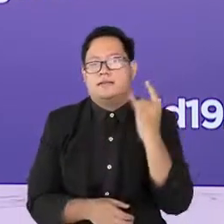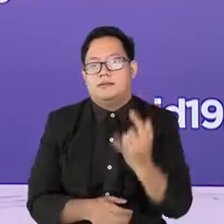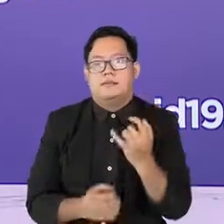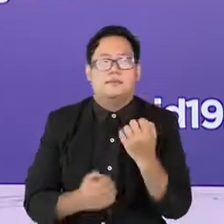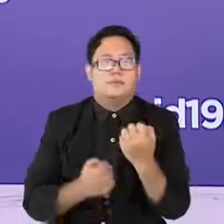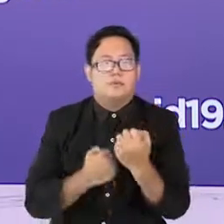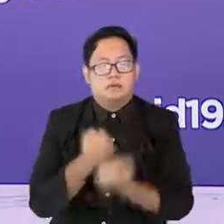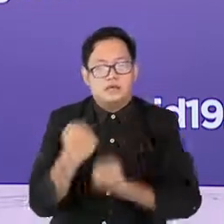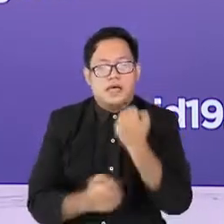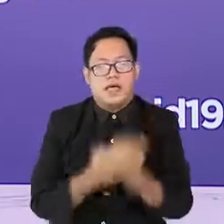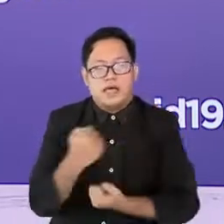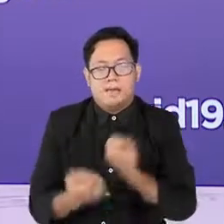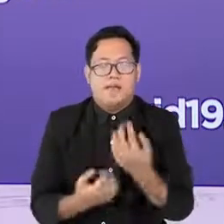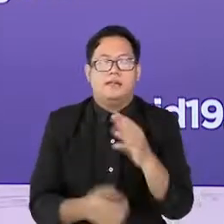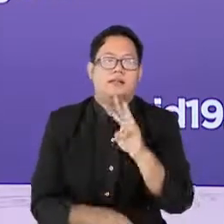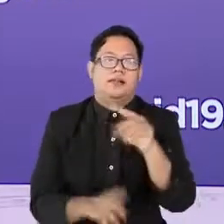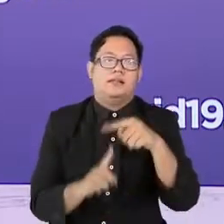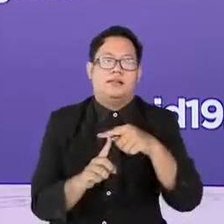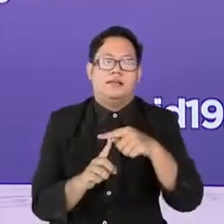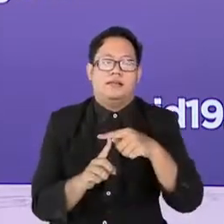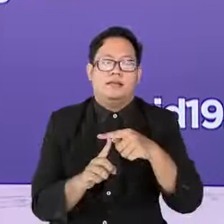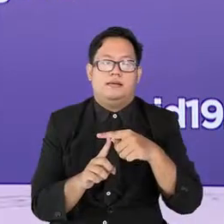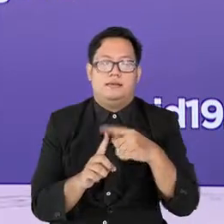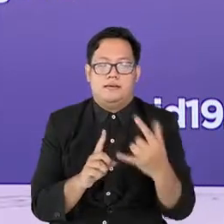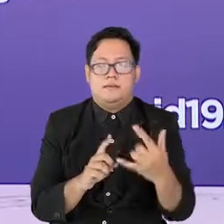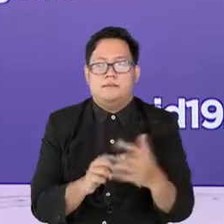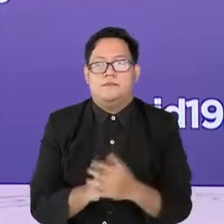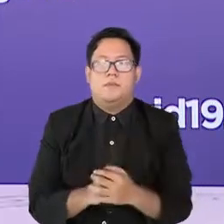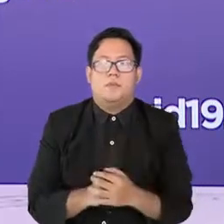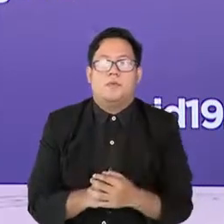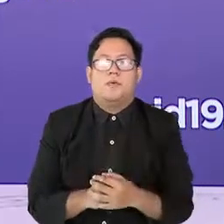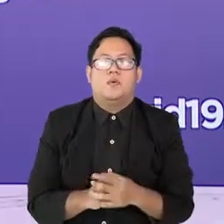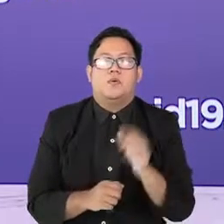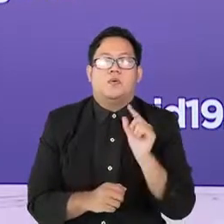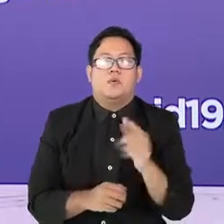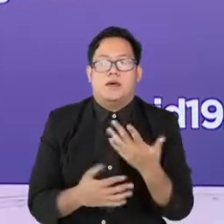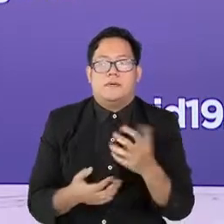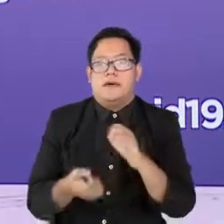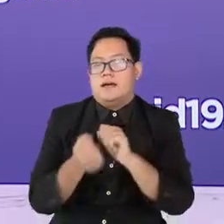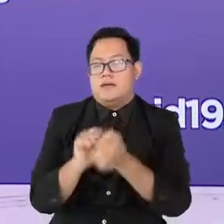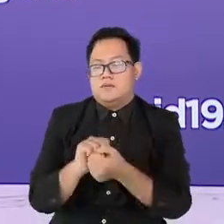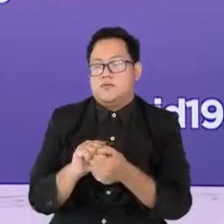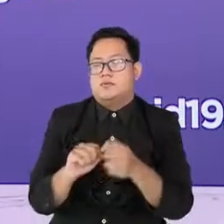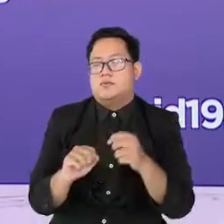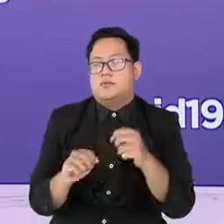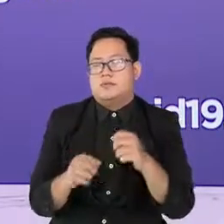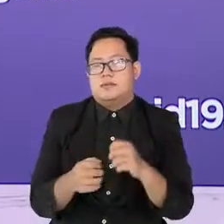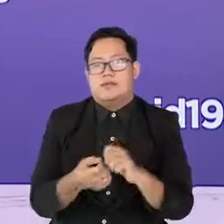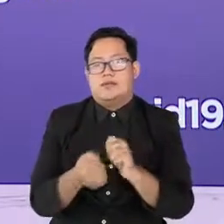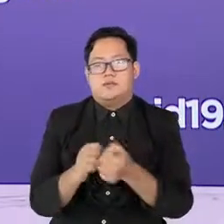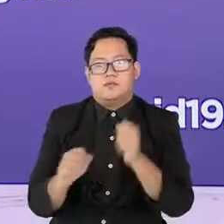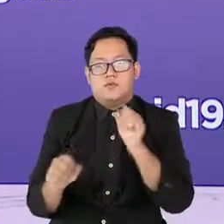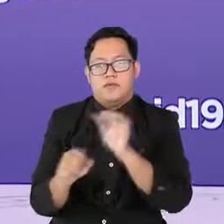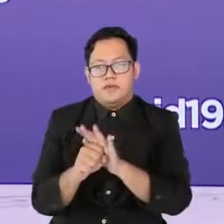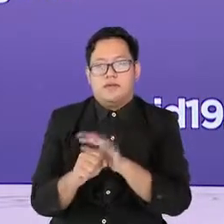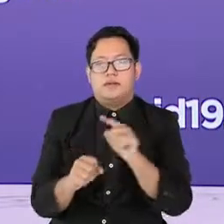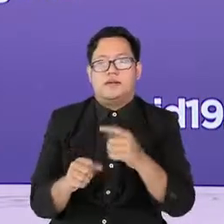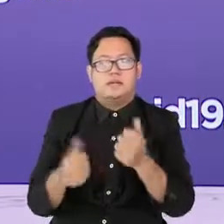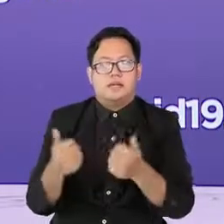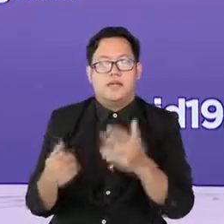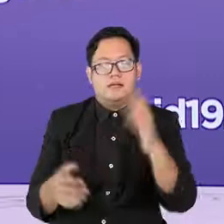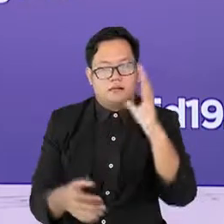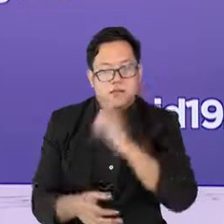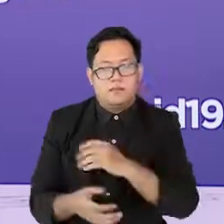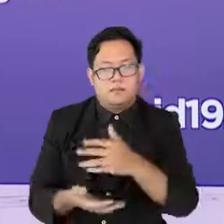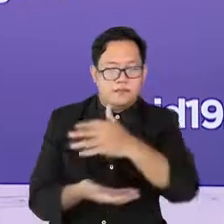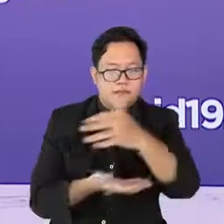upaya 3t dengan harapan dapat menjaring lebih banyak kasus secara Dini dan menyediakan pelayanan kesehatan yang